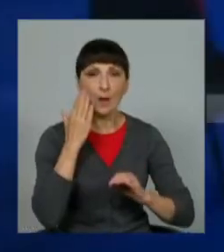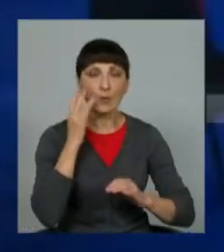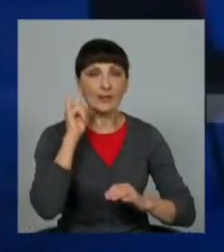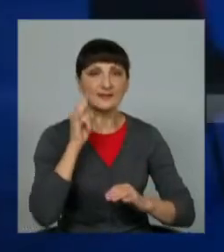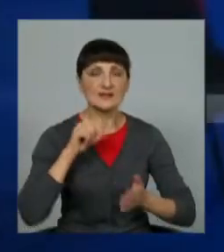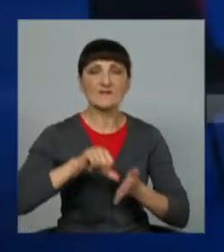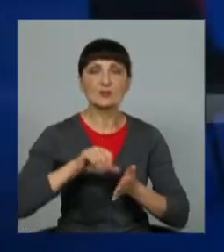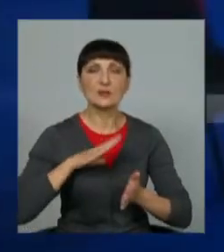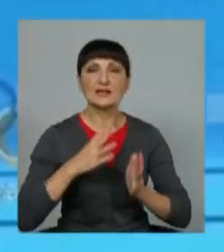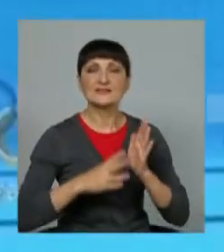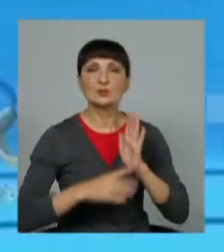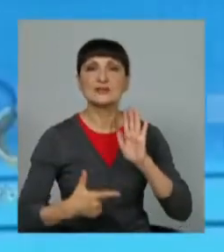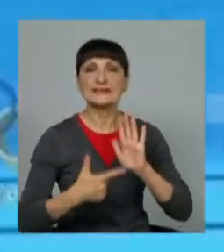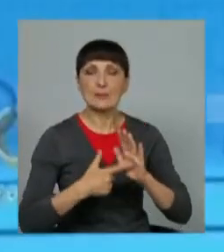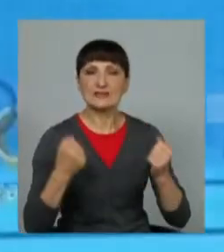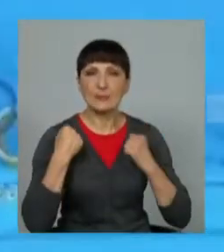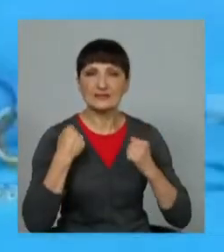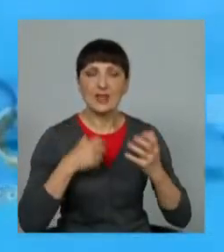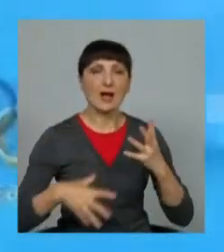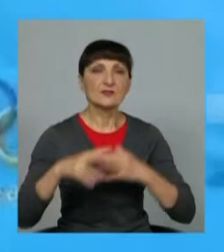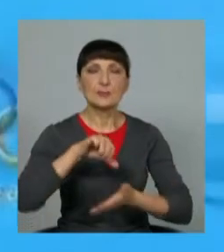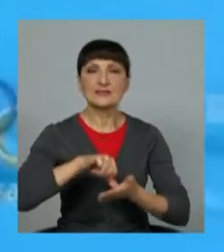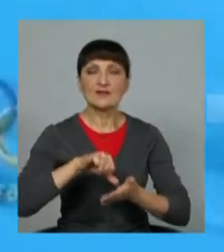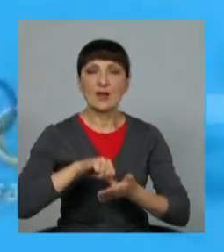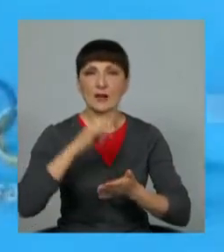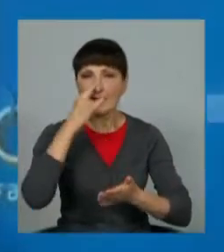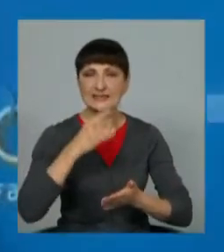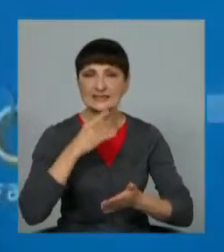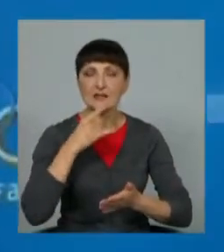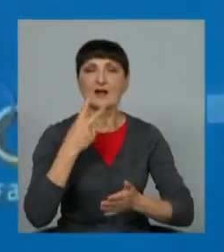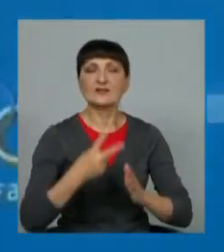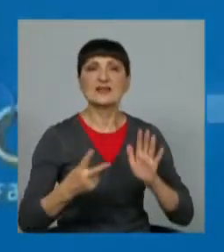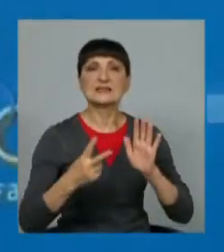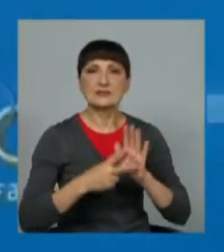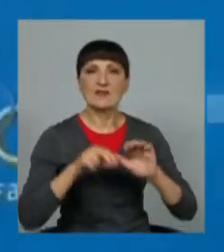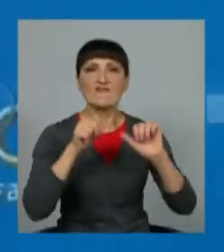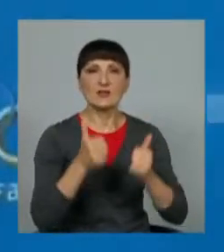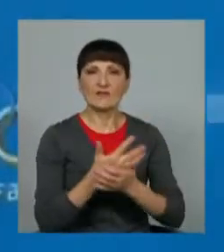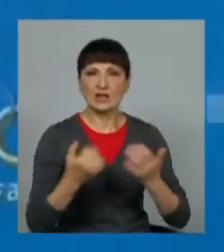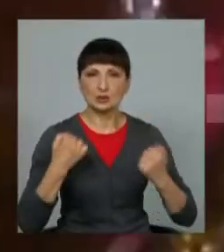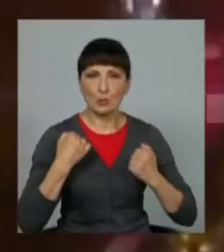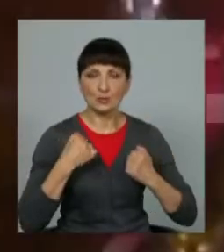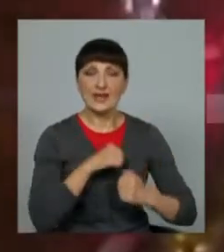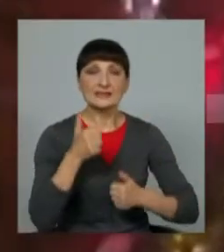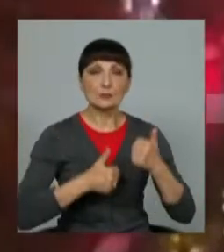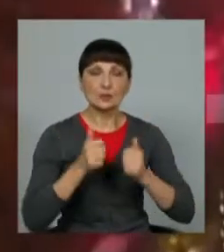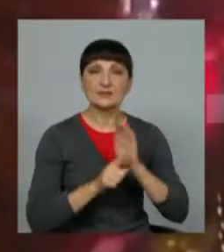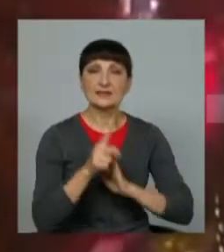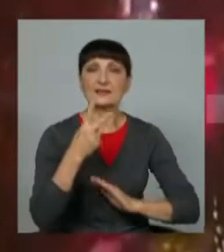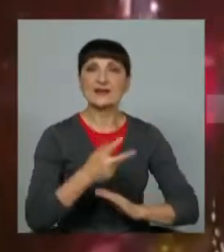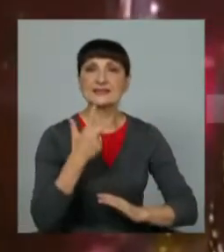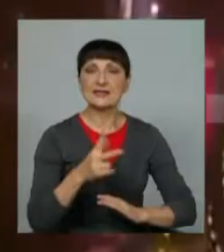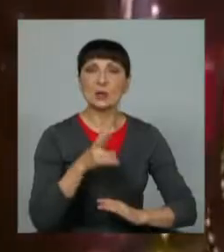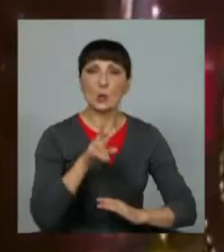Казахстана выступили 97 атлетов. Они представляли страну в 27 видах спорта. Сам турнир стартовал